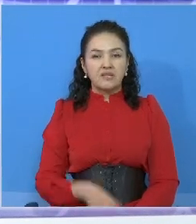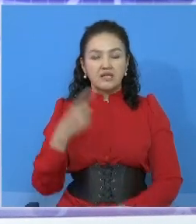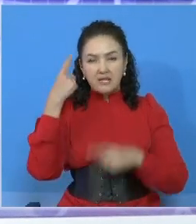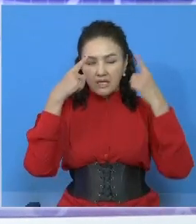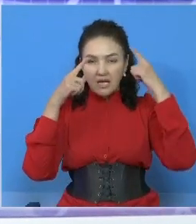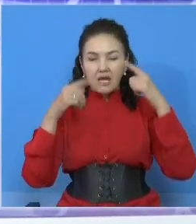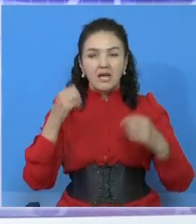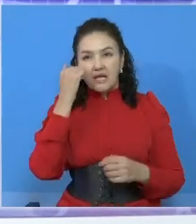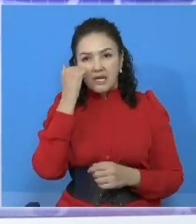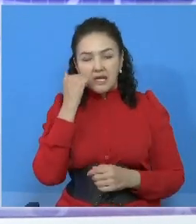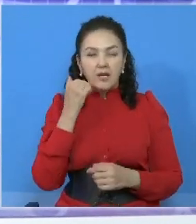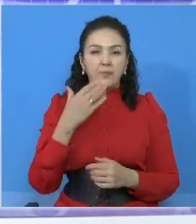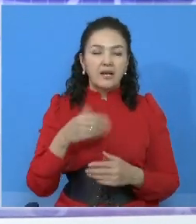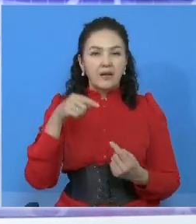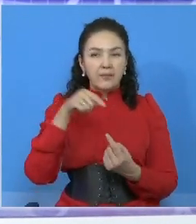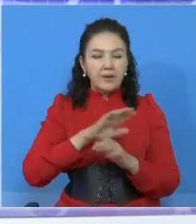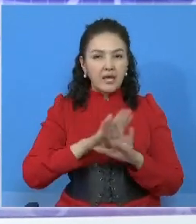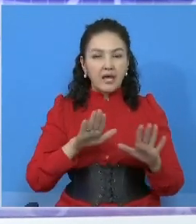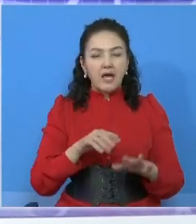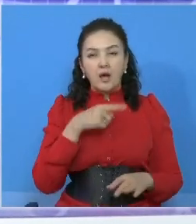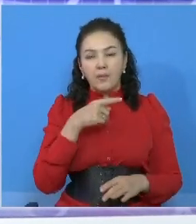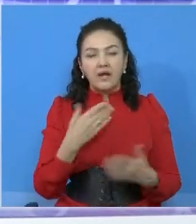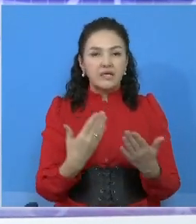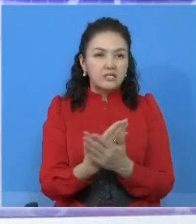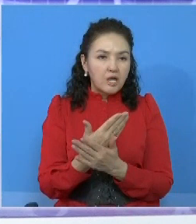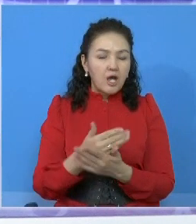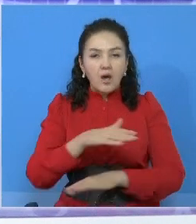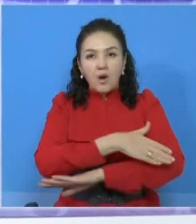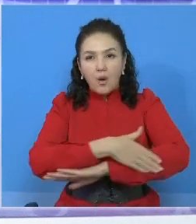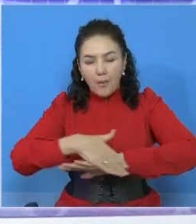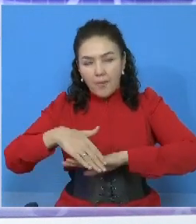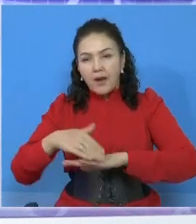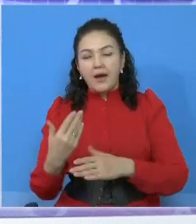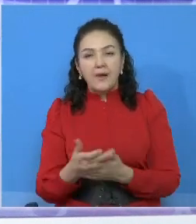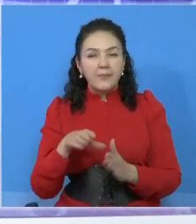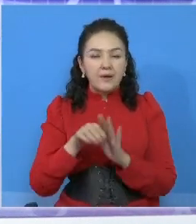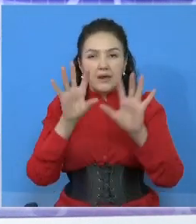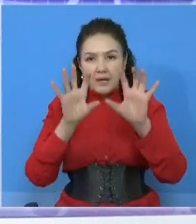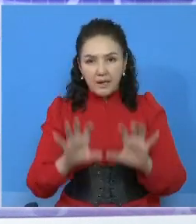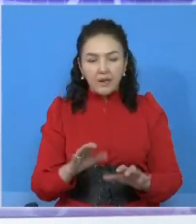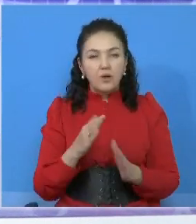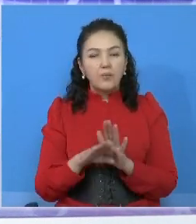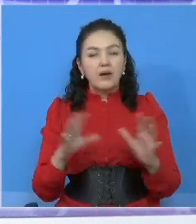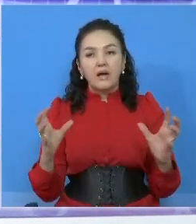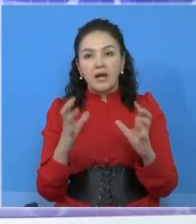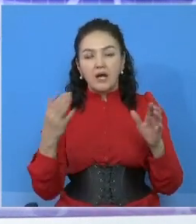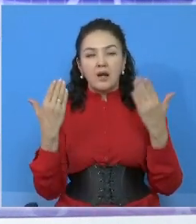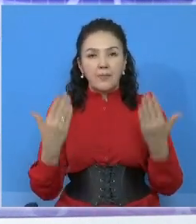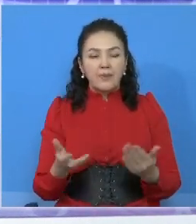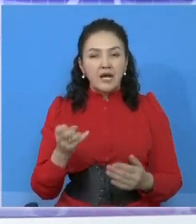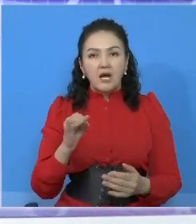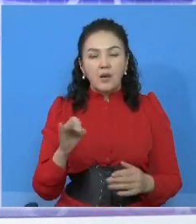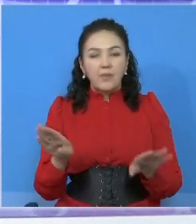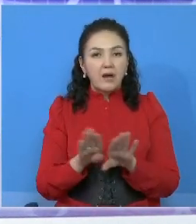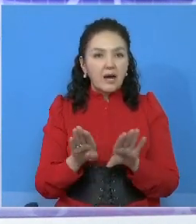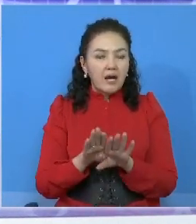Идеологиялық тұрғыдан ескірген және талапқа сай келмейтін атауларды жаңарту, көше нысан атауларын енгізудің заңнамалық тәртібін сақтау. Бүгін ономастикалық